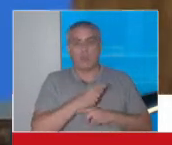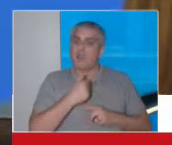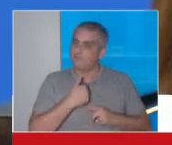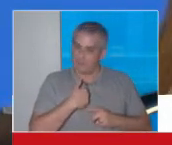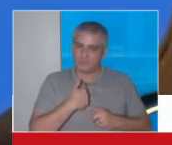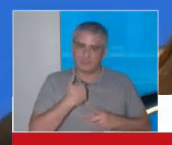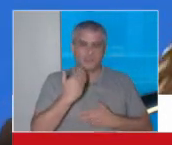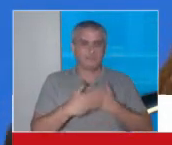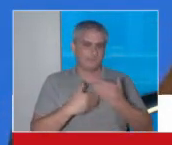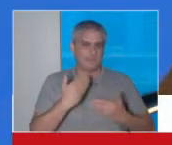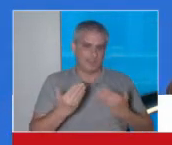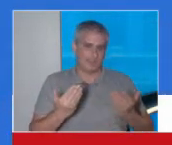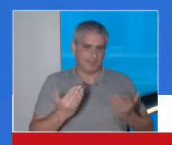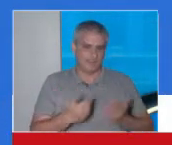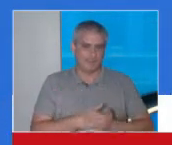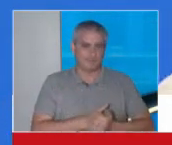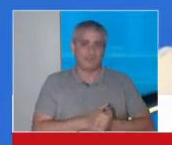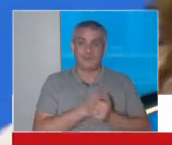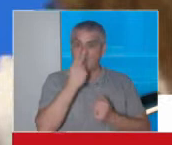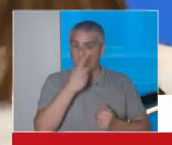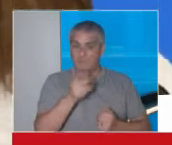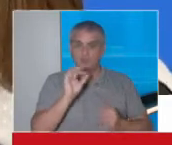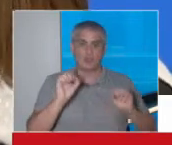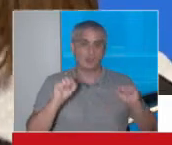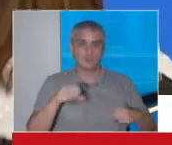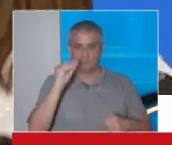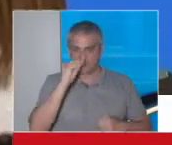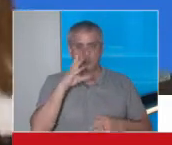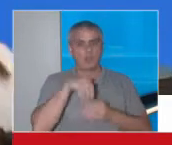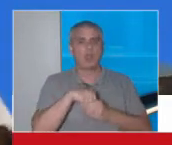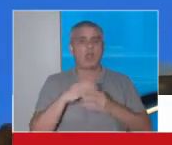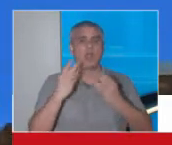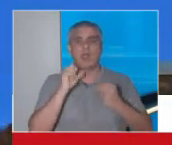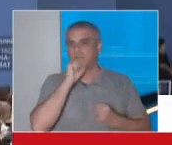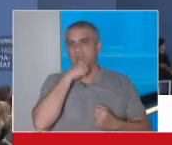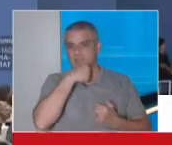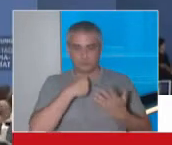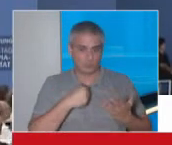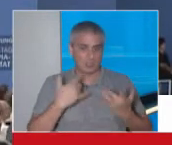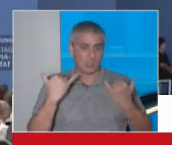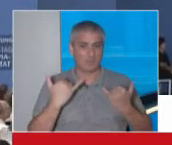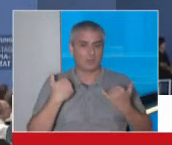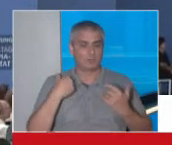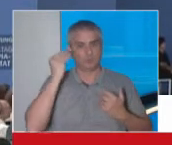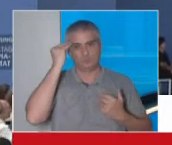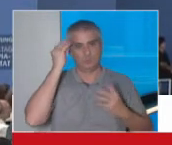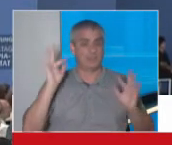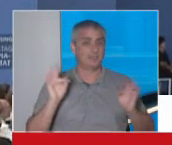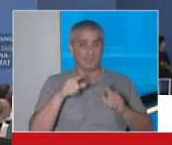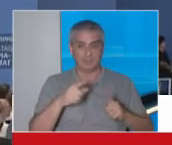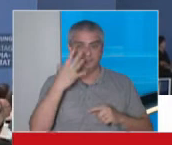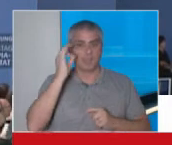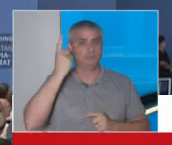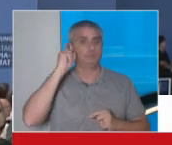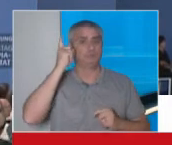רצית, ככה על כשפיצר. הביקור הזה של הנשיא הרצוג טבול בהרבה מאוד היסטוריה. היום אנחנו מסיימים כאן את הטקס הזה לציון